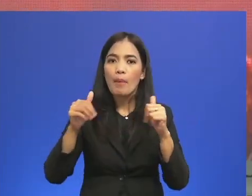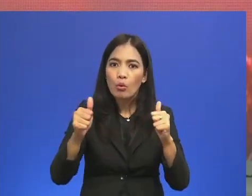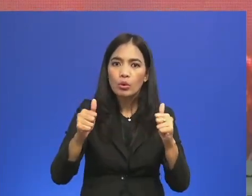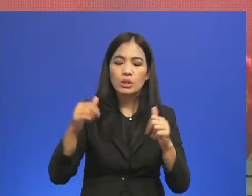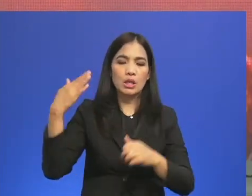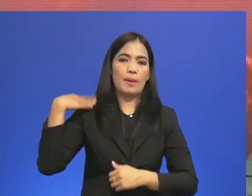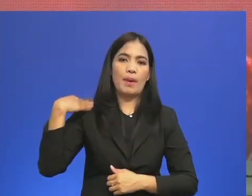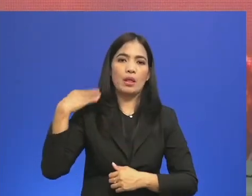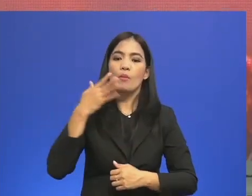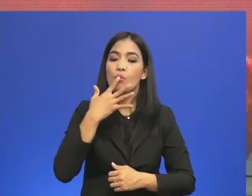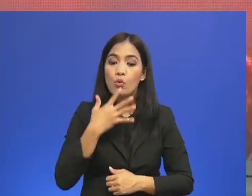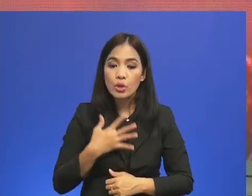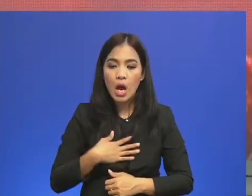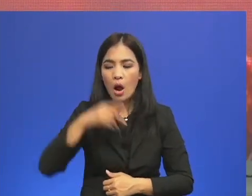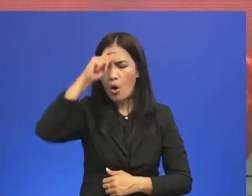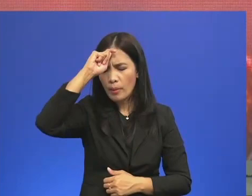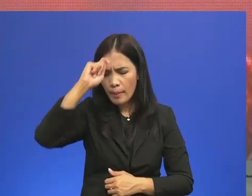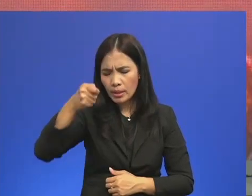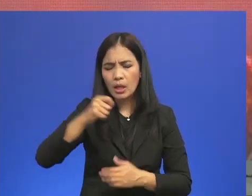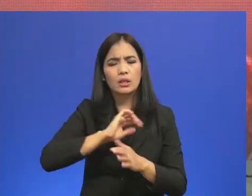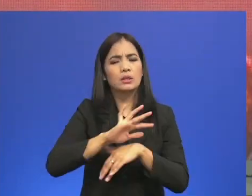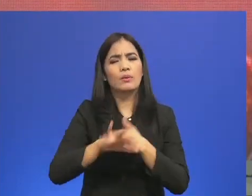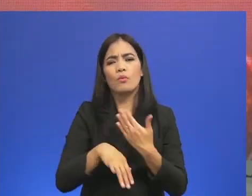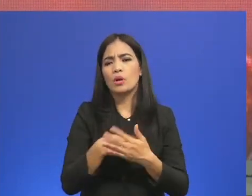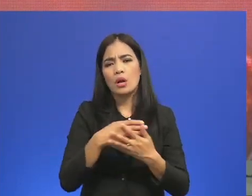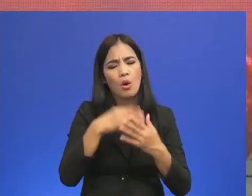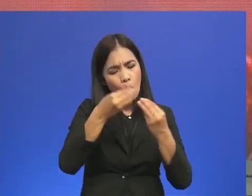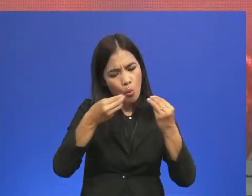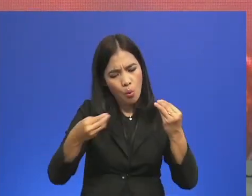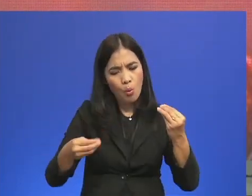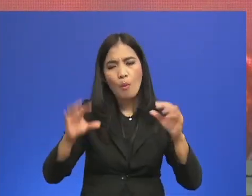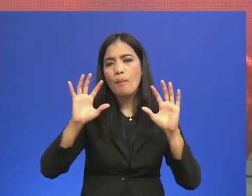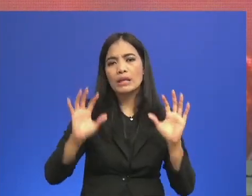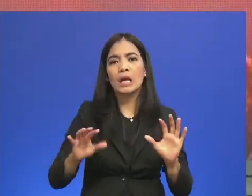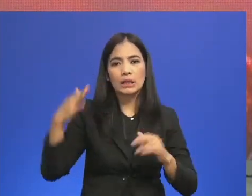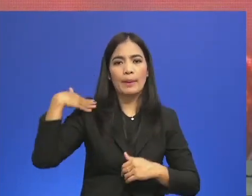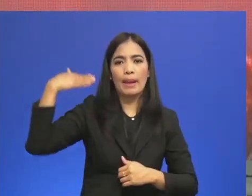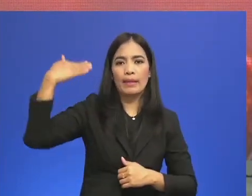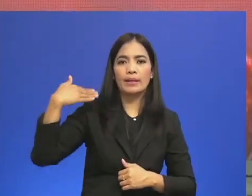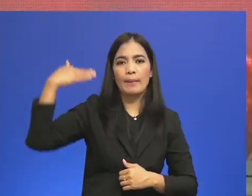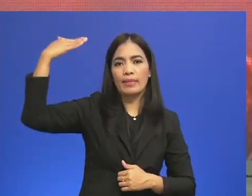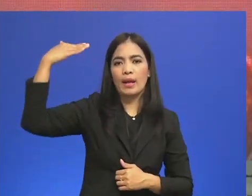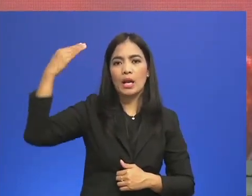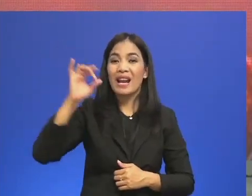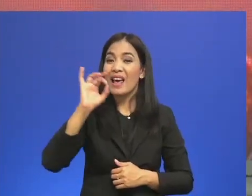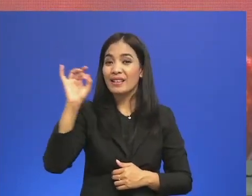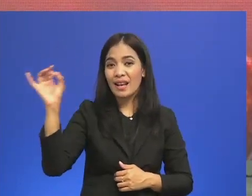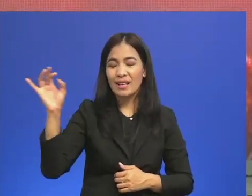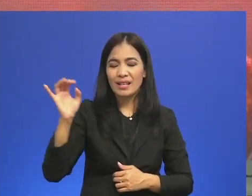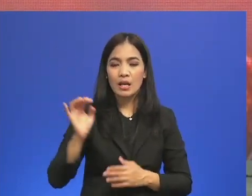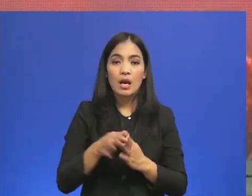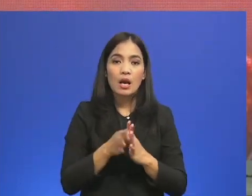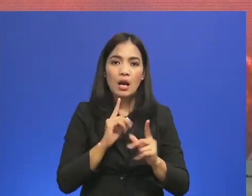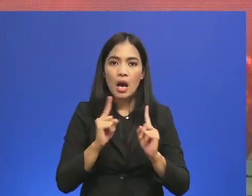dalam kehormatan, pangkat, dan sederetan jabatan lain. Tapi kalau